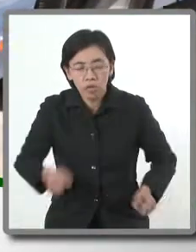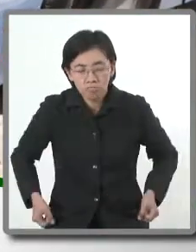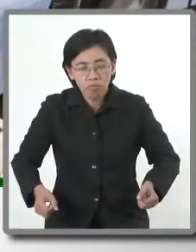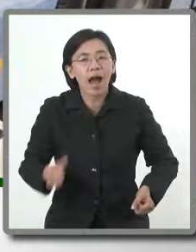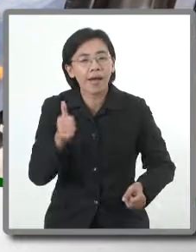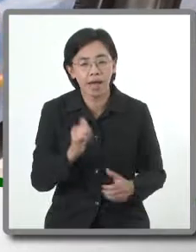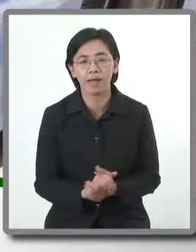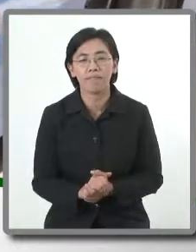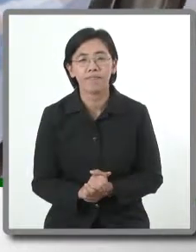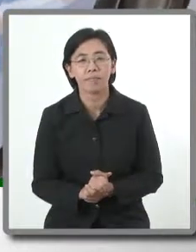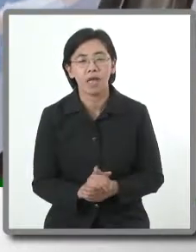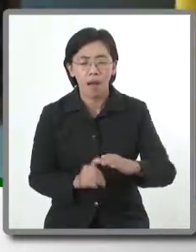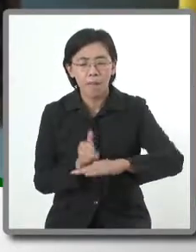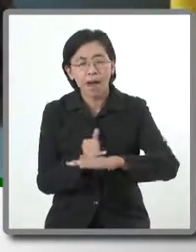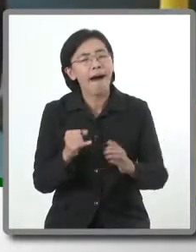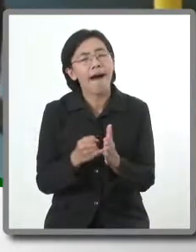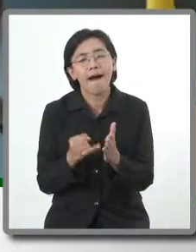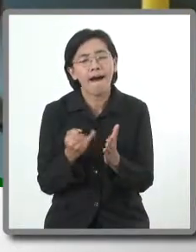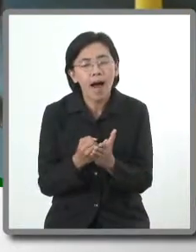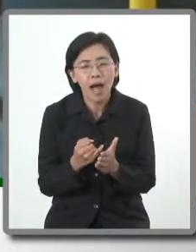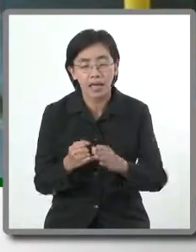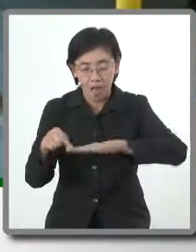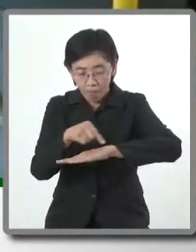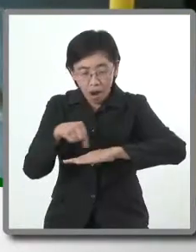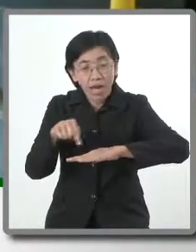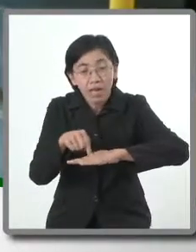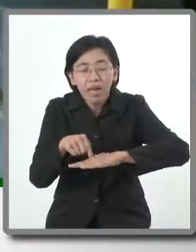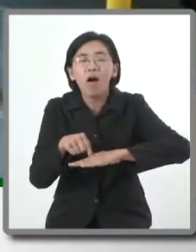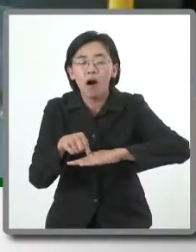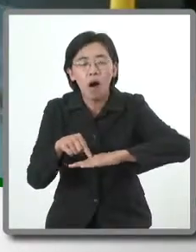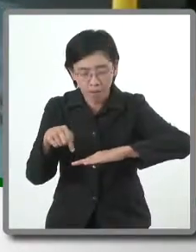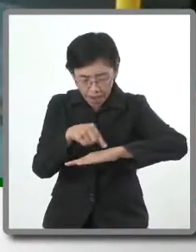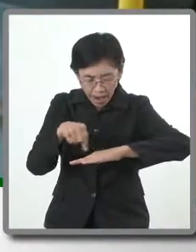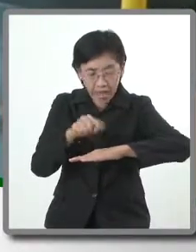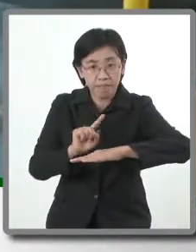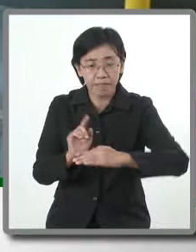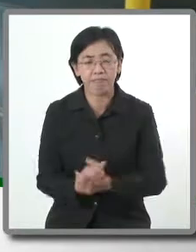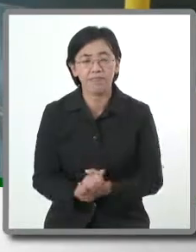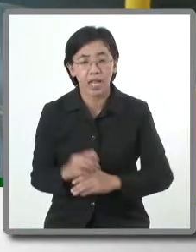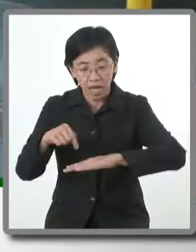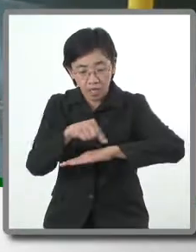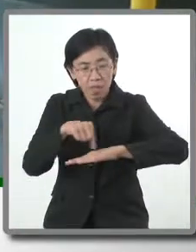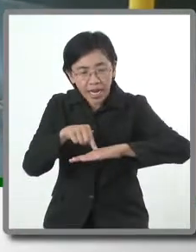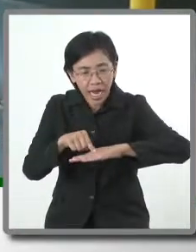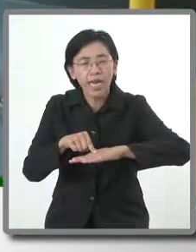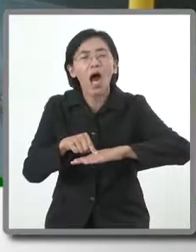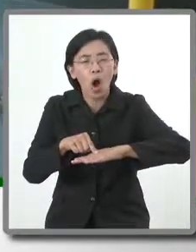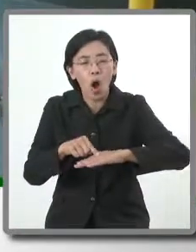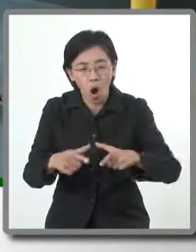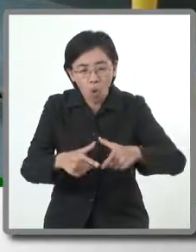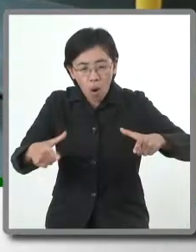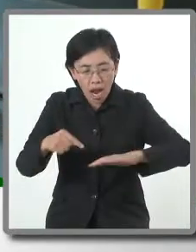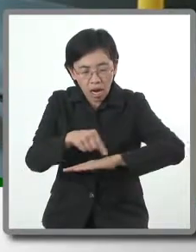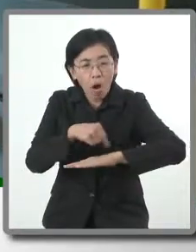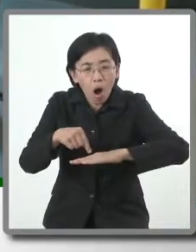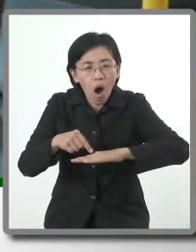สะดวกสบายในรถเนี่ยพอเราเป็นรถโลพอเนี่ยในพื้นที่ในรถมันก็จะกว้างขวางขึ้น